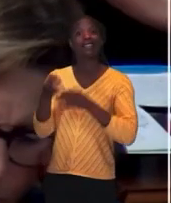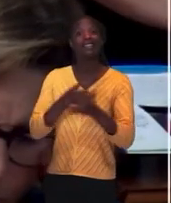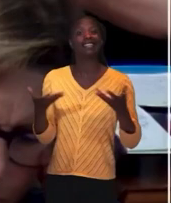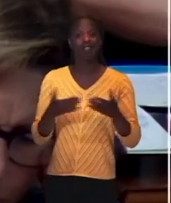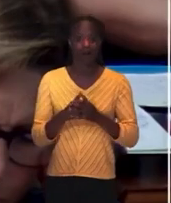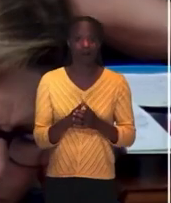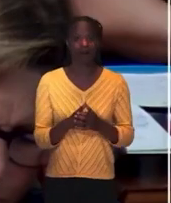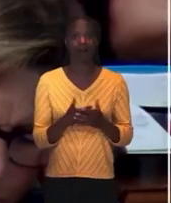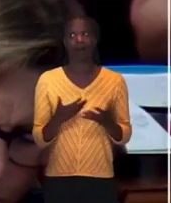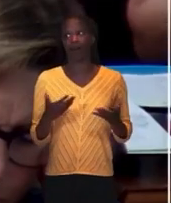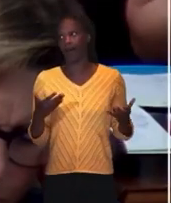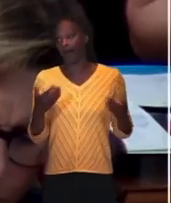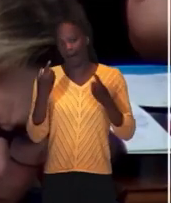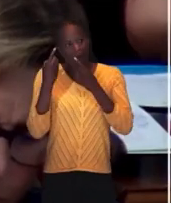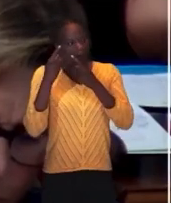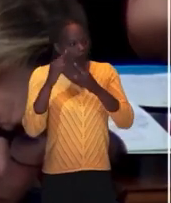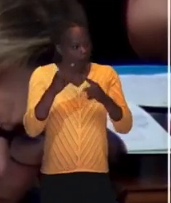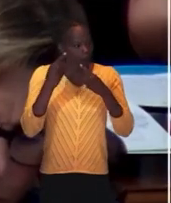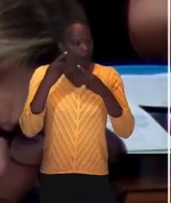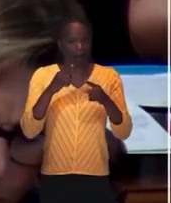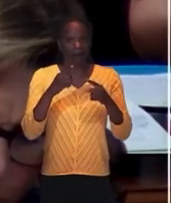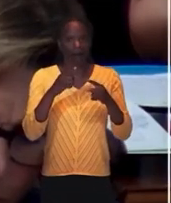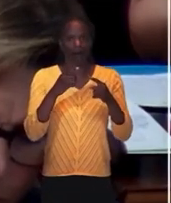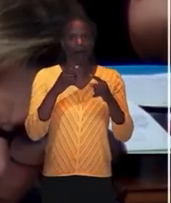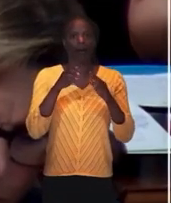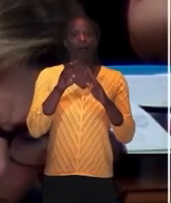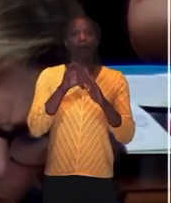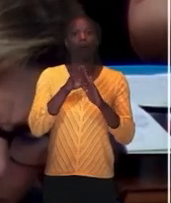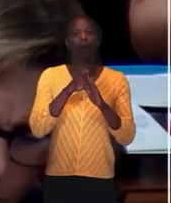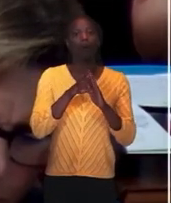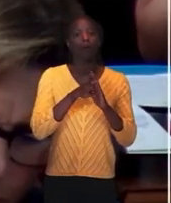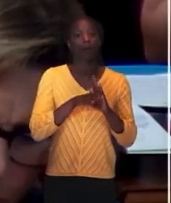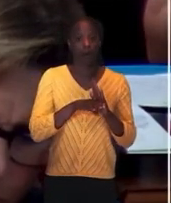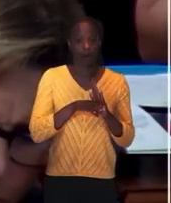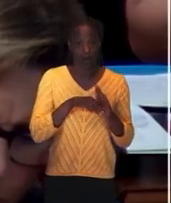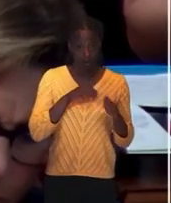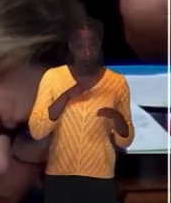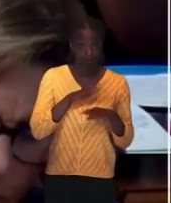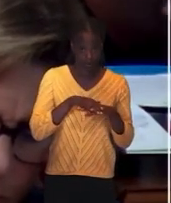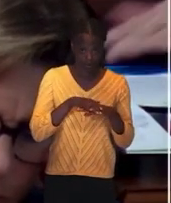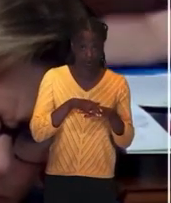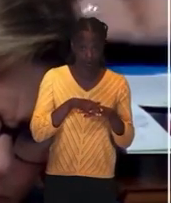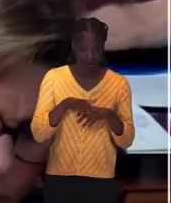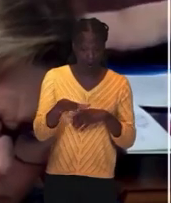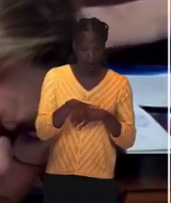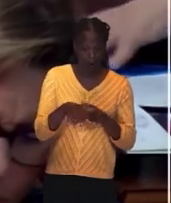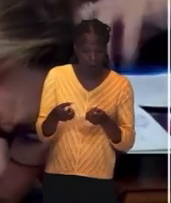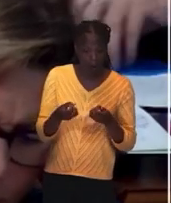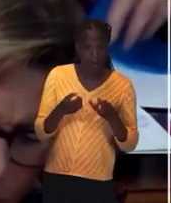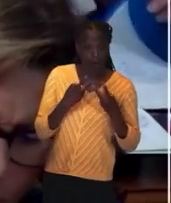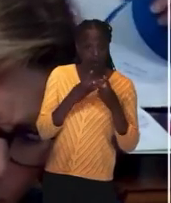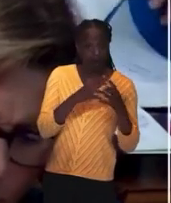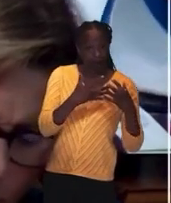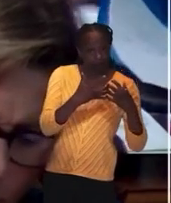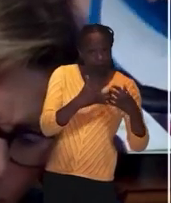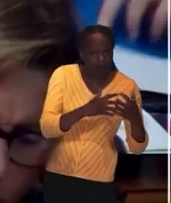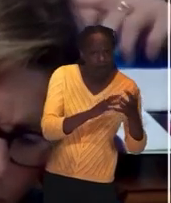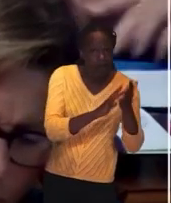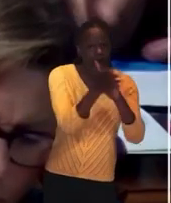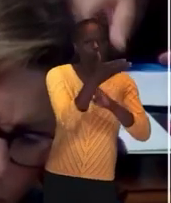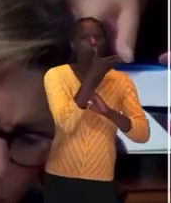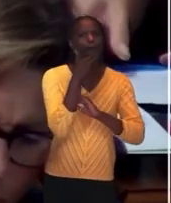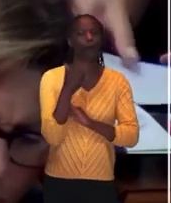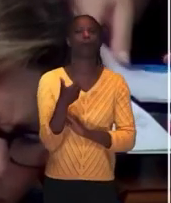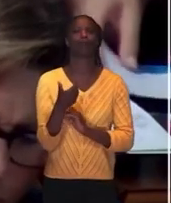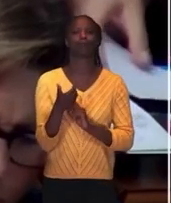plutôt d'aspiration. Elles font moins de bruit, mais je crois que c'est en réalité elles qui sont le moteur profond de la ville.